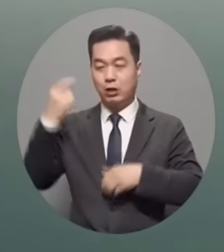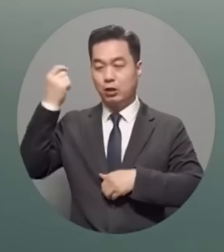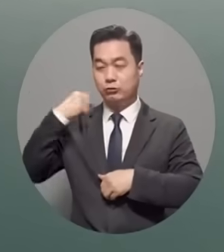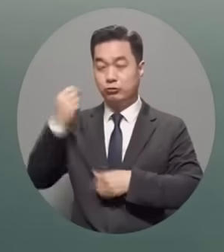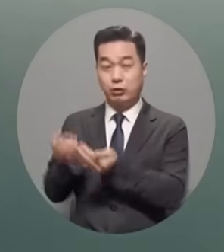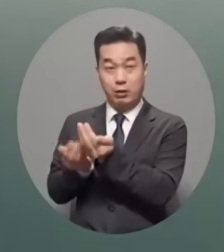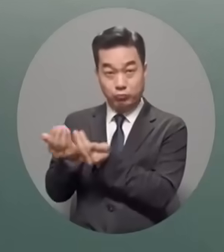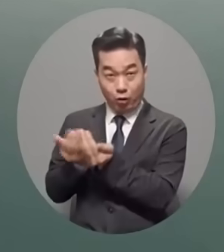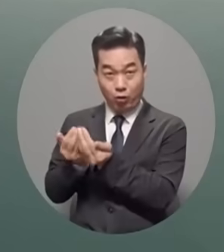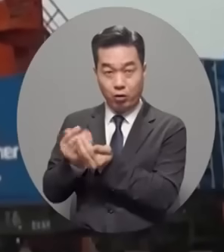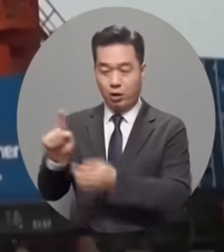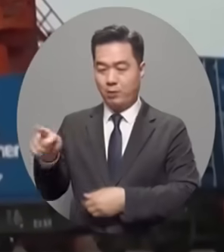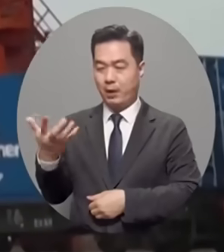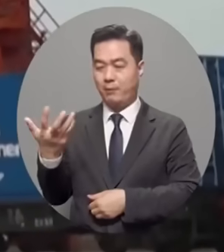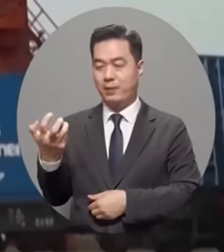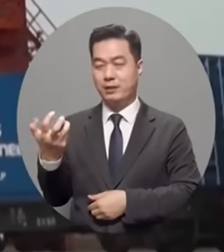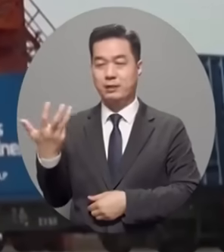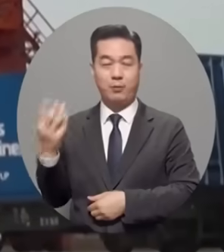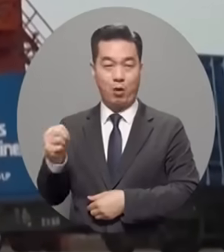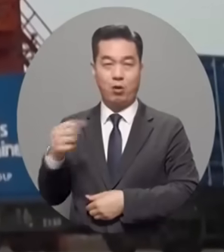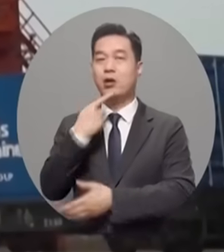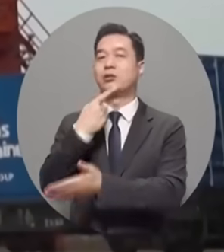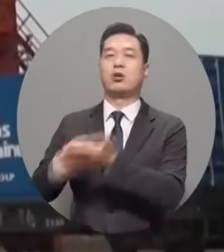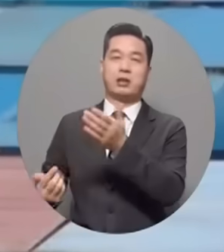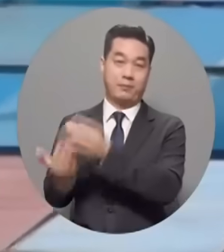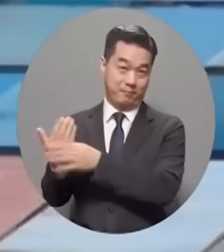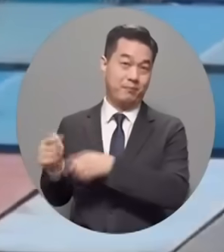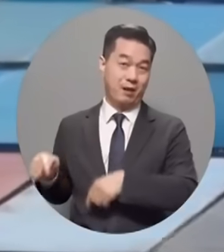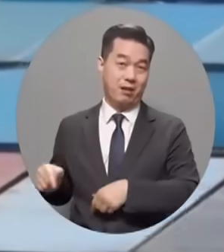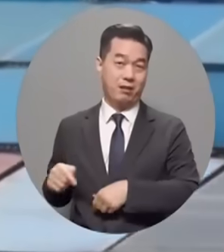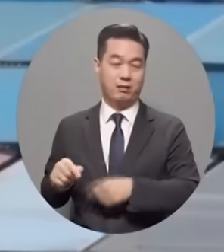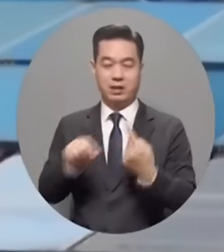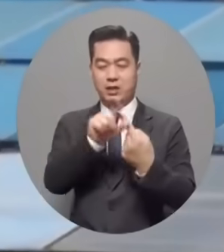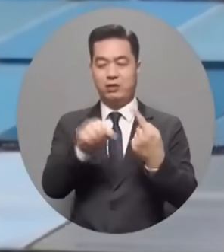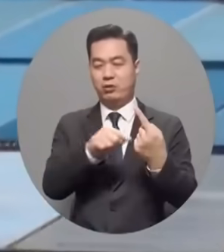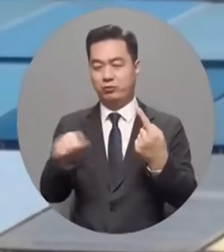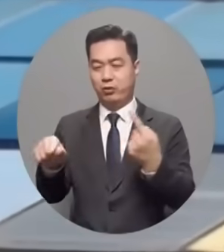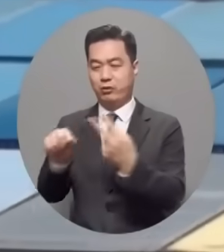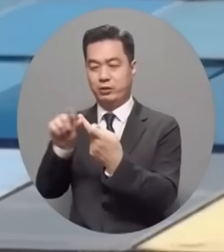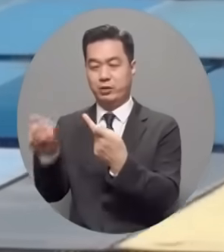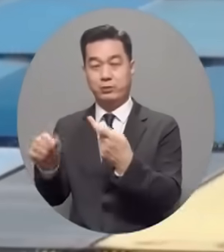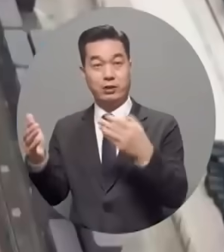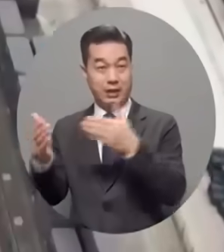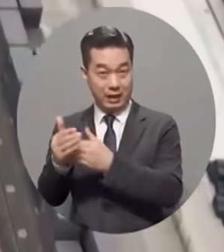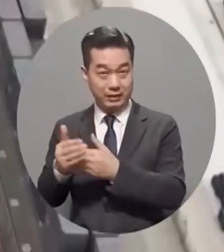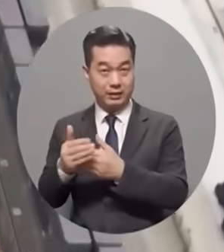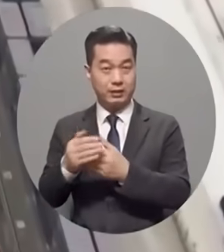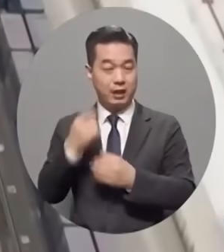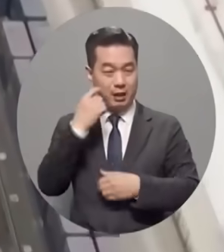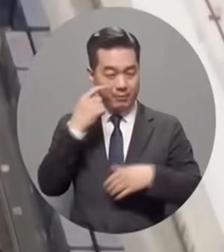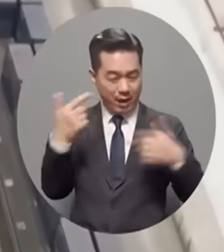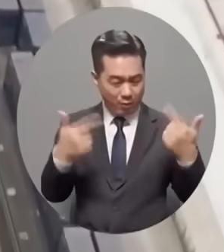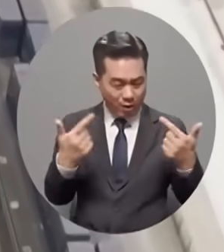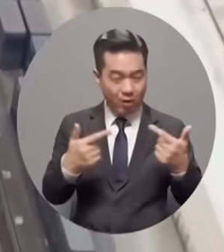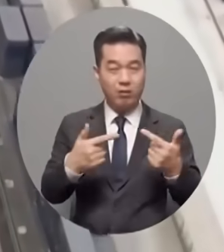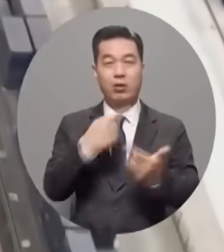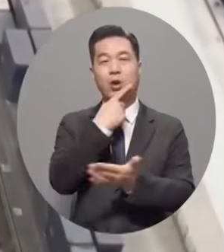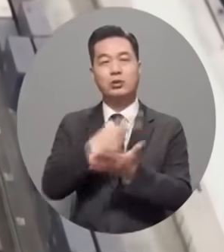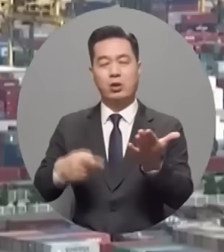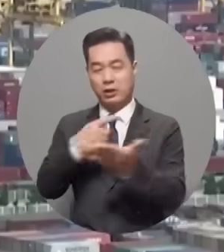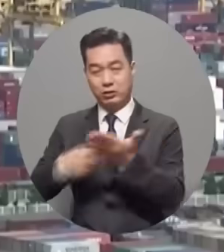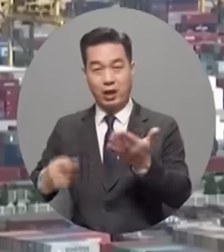지난해 180억 달러 적자를 기록했습니다. 1월부터 12월까지 매월 적자를 보면서 한중 수교가